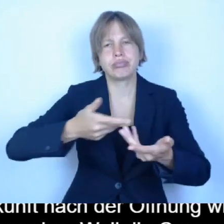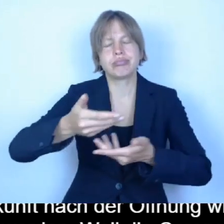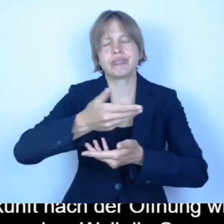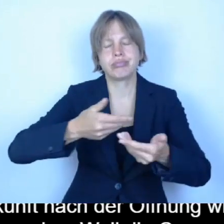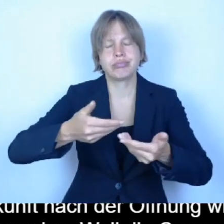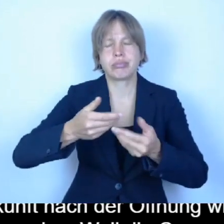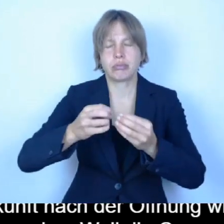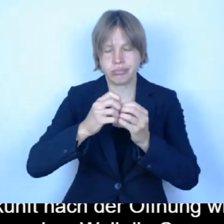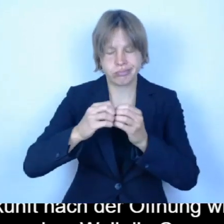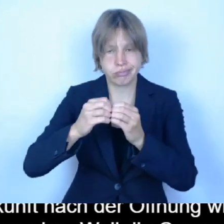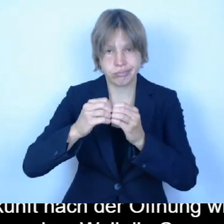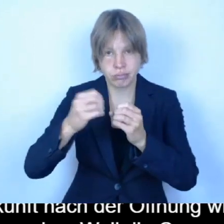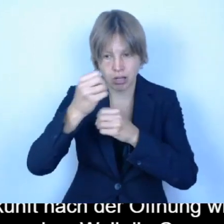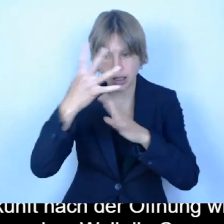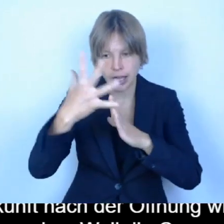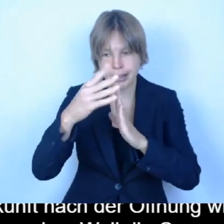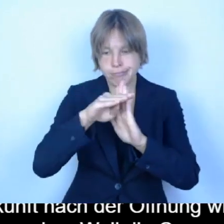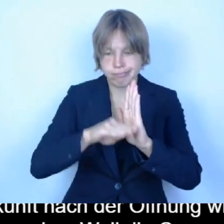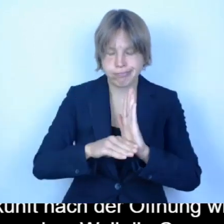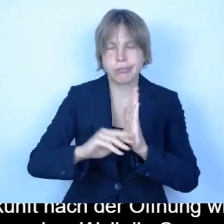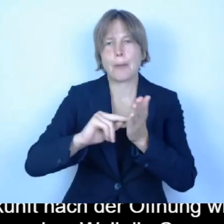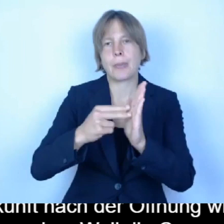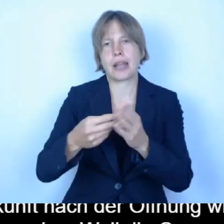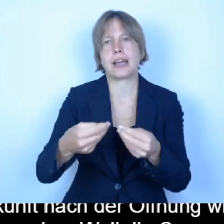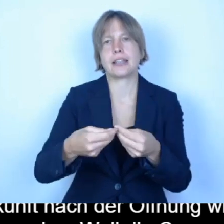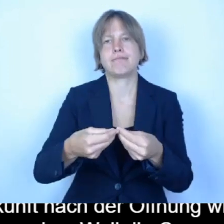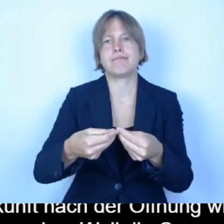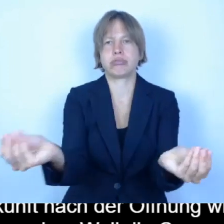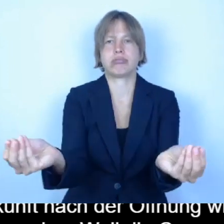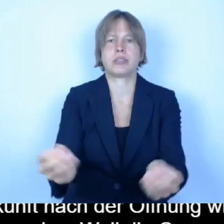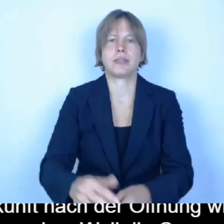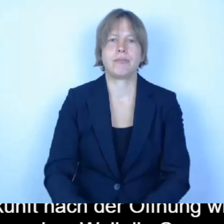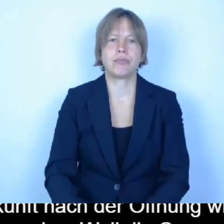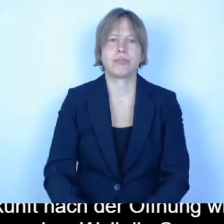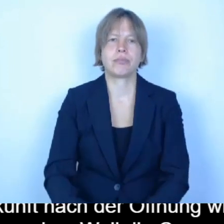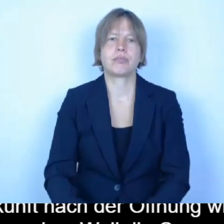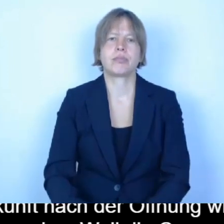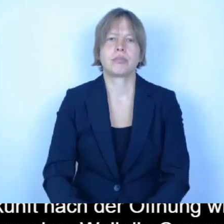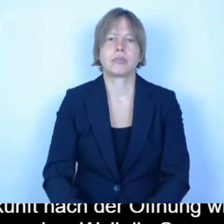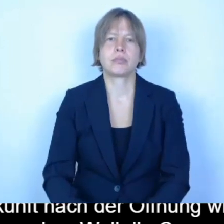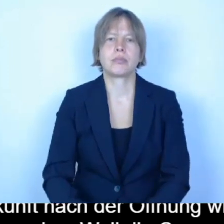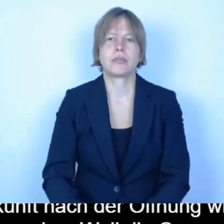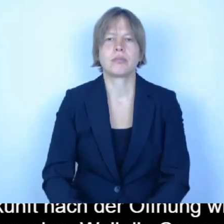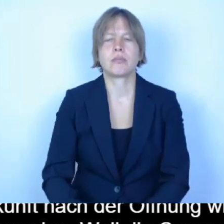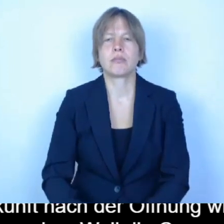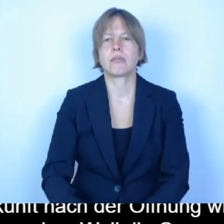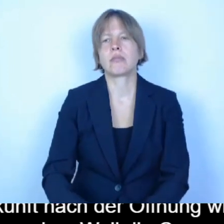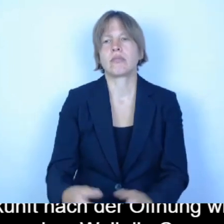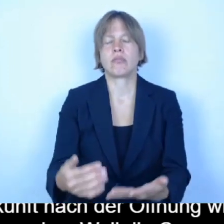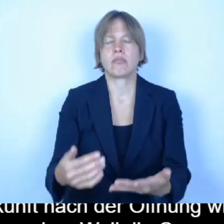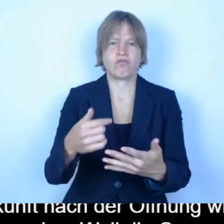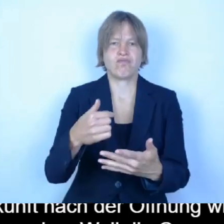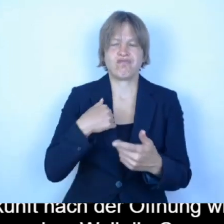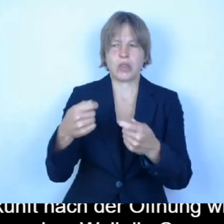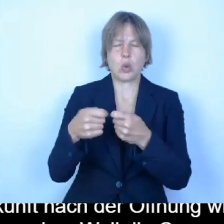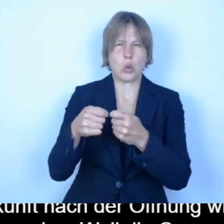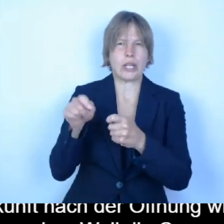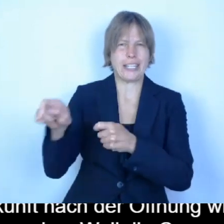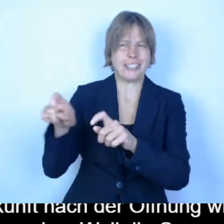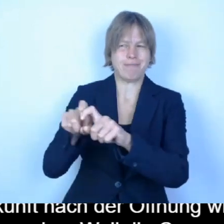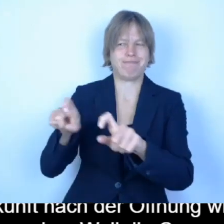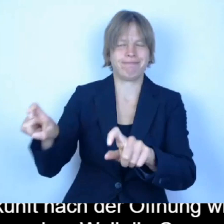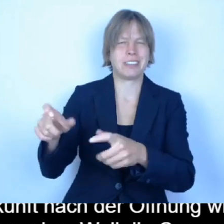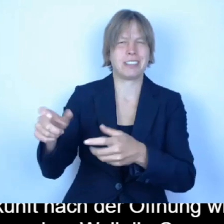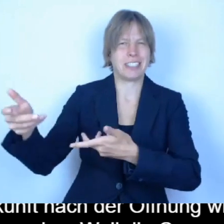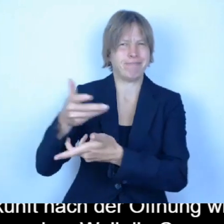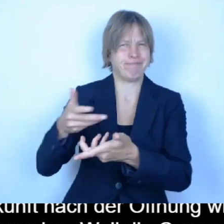Kontakt bin, prüft außerdem im Moment die Hygiene- und Schutzkonzepte, die vorgelegt wurden aus der Branche. Und je nachdem, wie